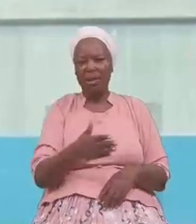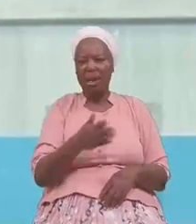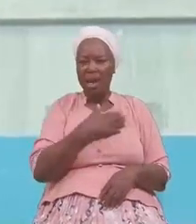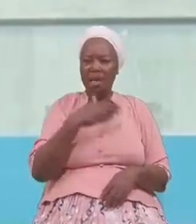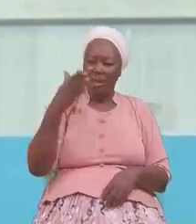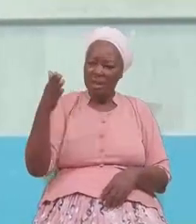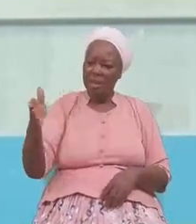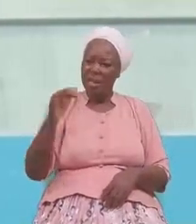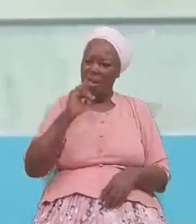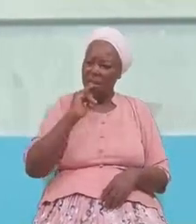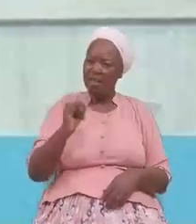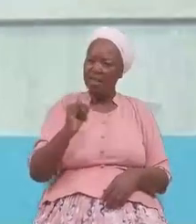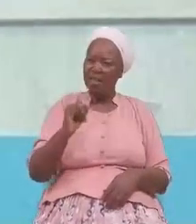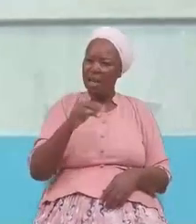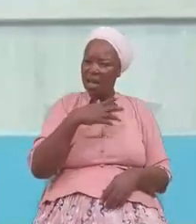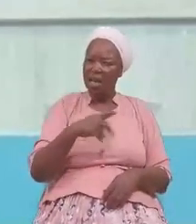Et un homme